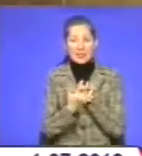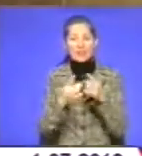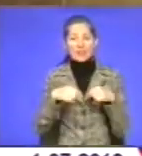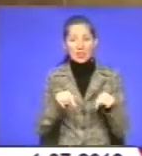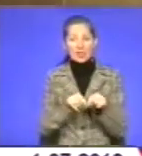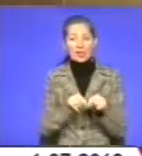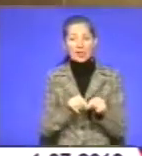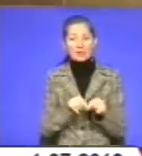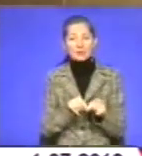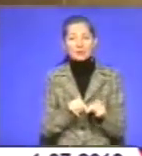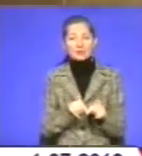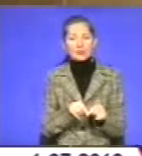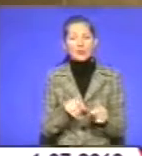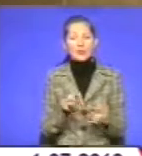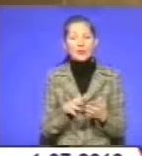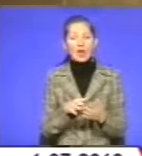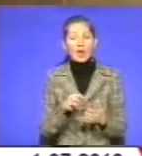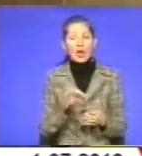до Ольжича